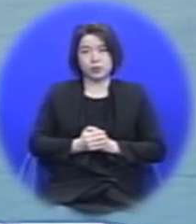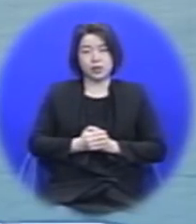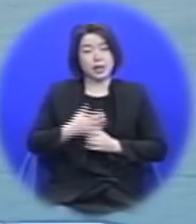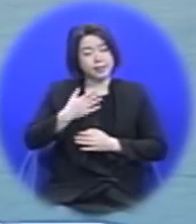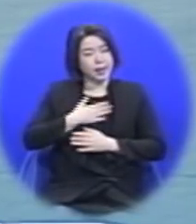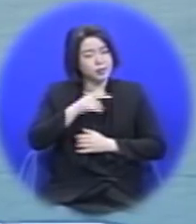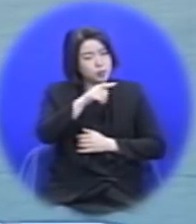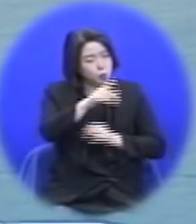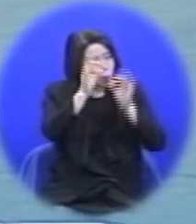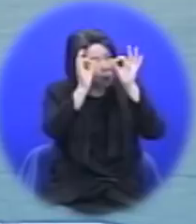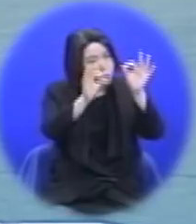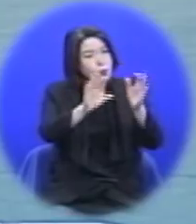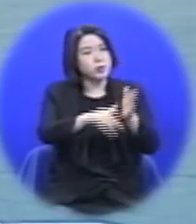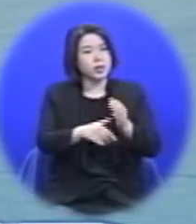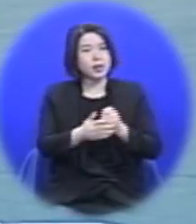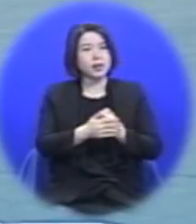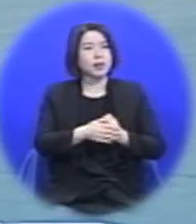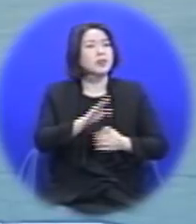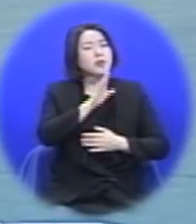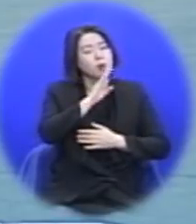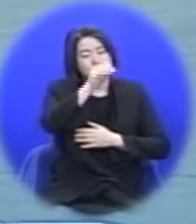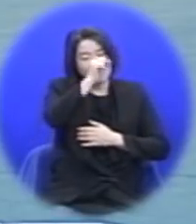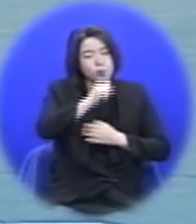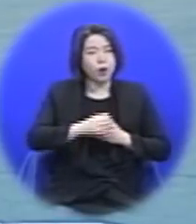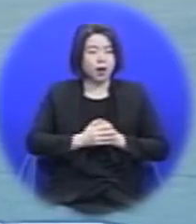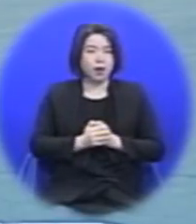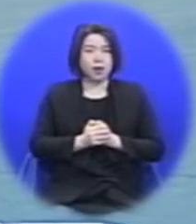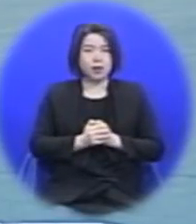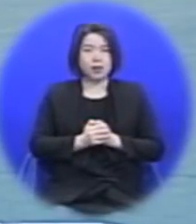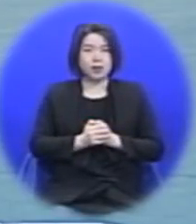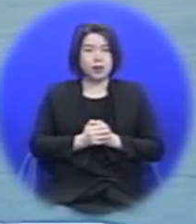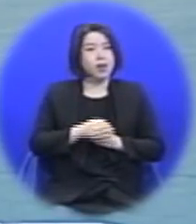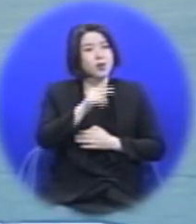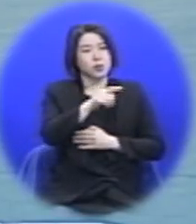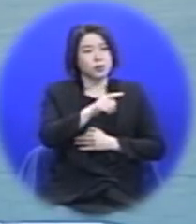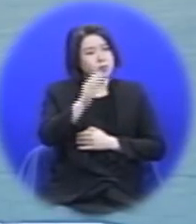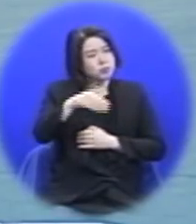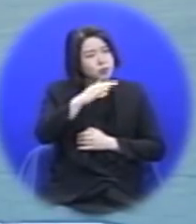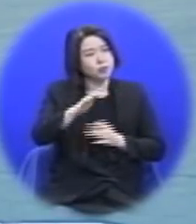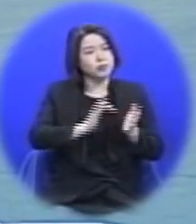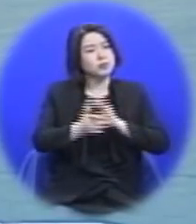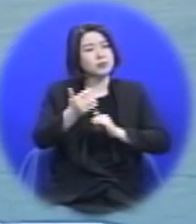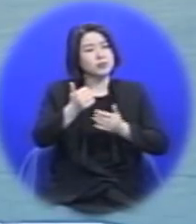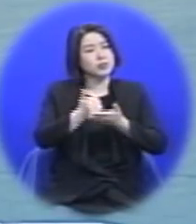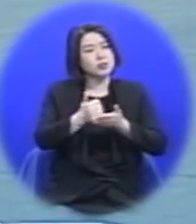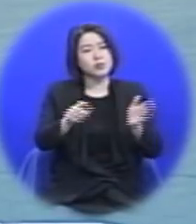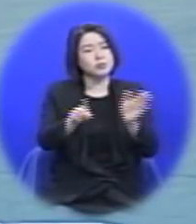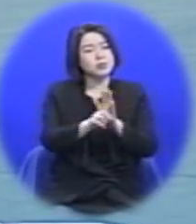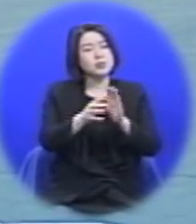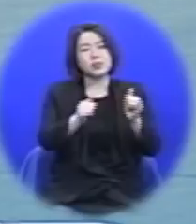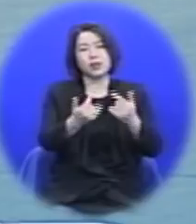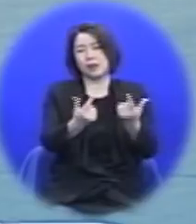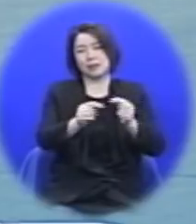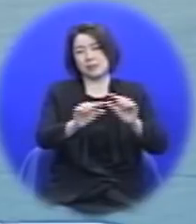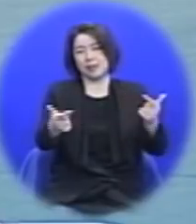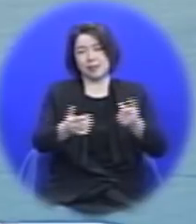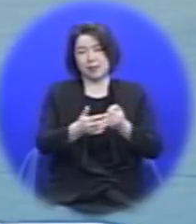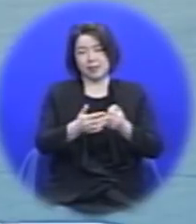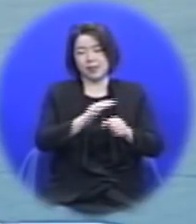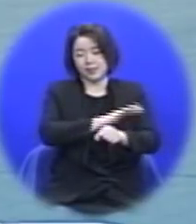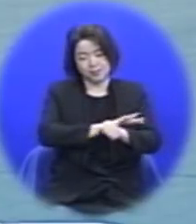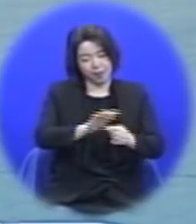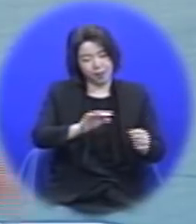나는 너를 볼 때마다 너무 좋아. 너는 전혀 예수 믿는 사람 같지가 않아. 너무 잘